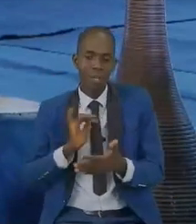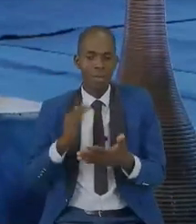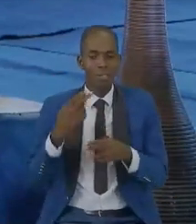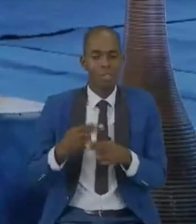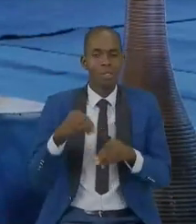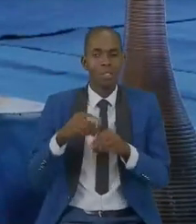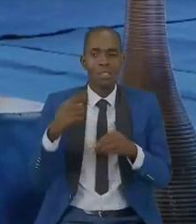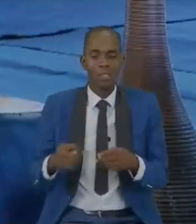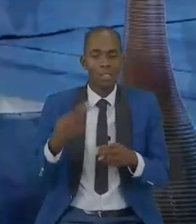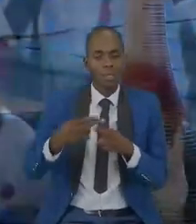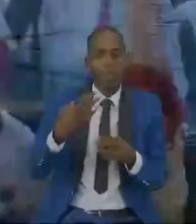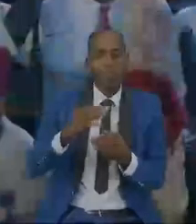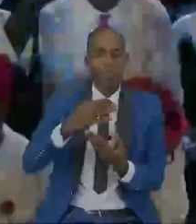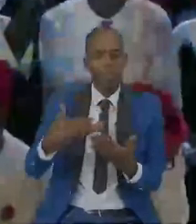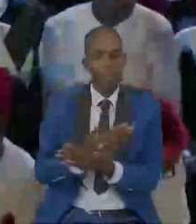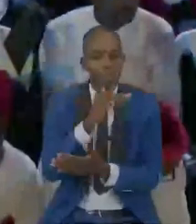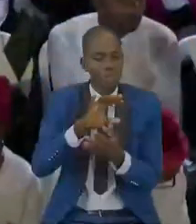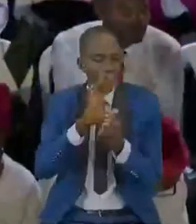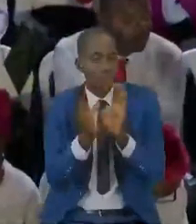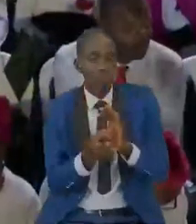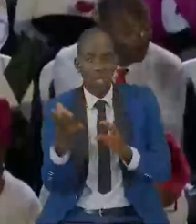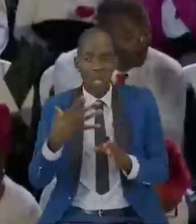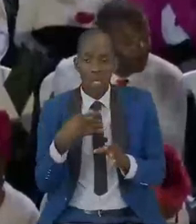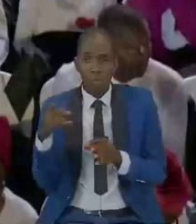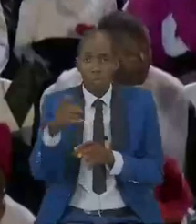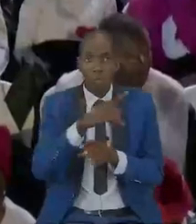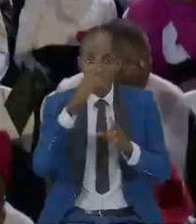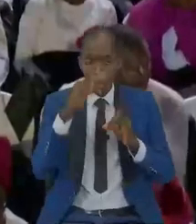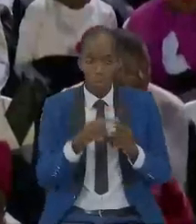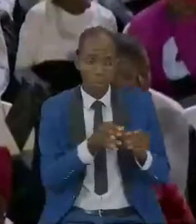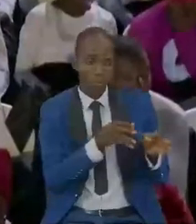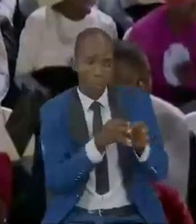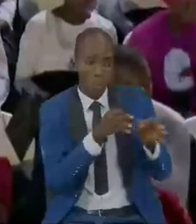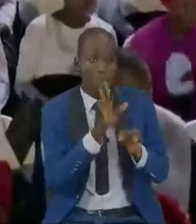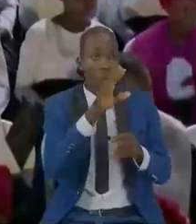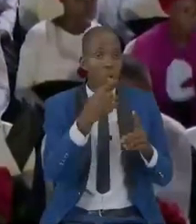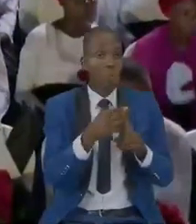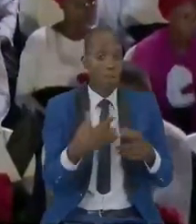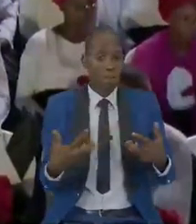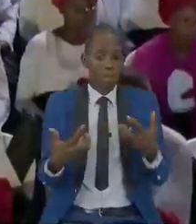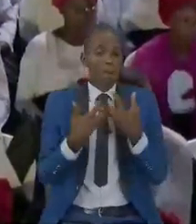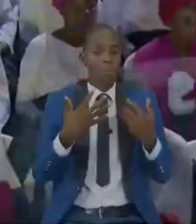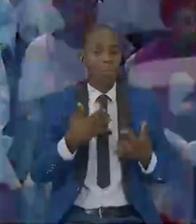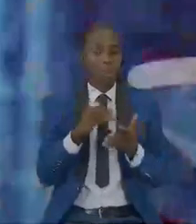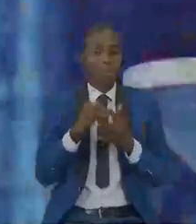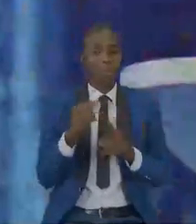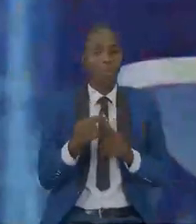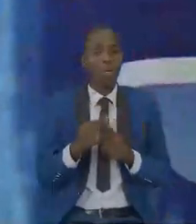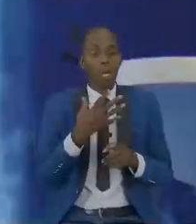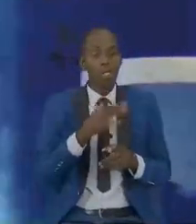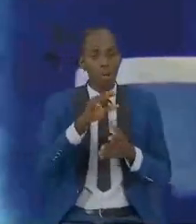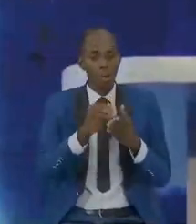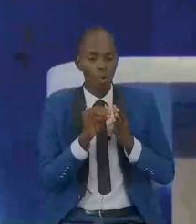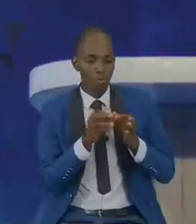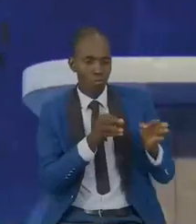condamnés et il nous inscrira dans le livre des convertis. Quand tu expliques comme